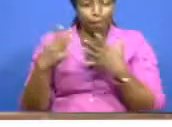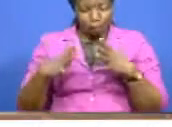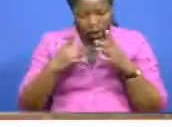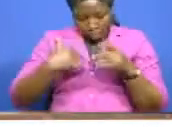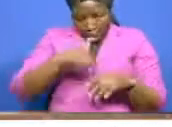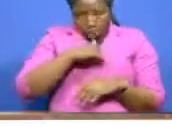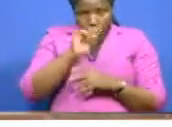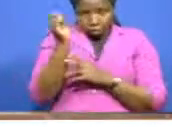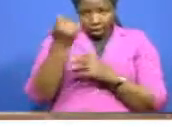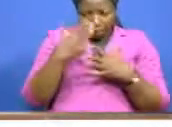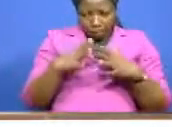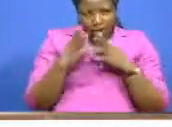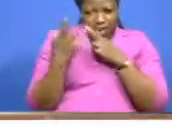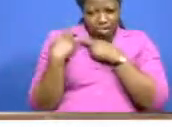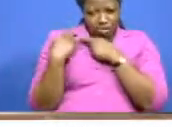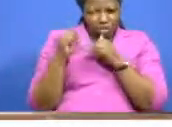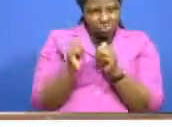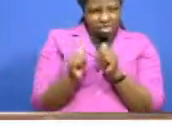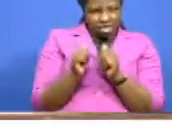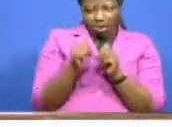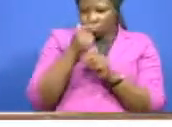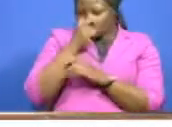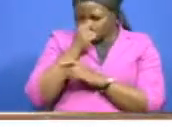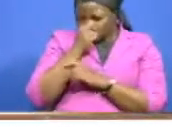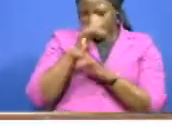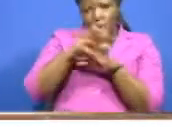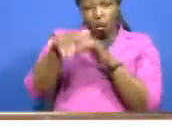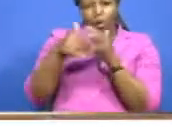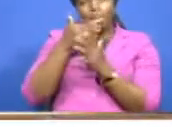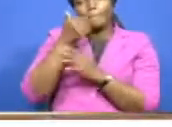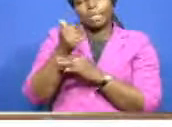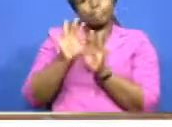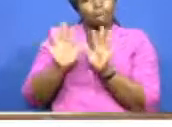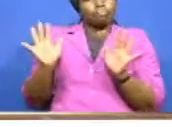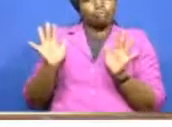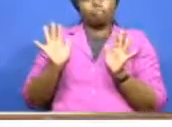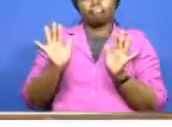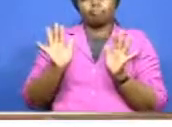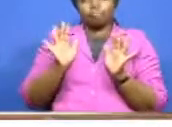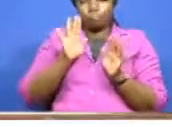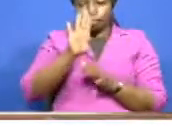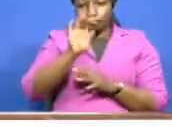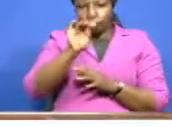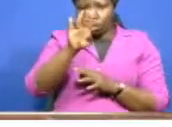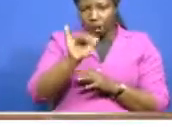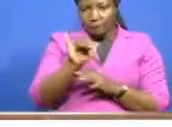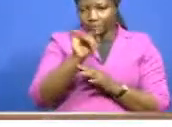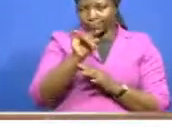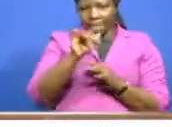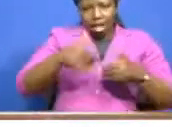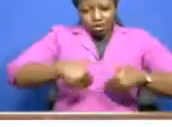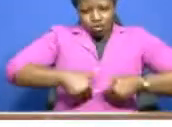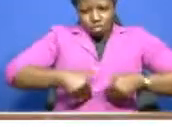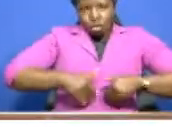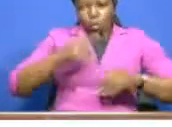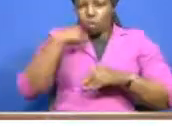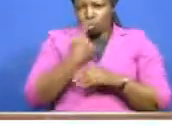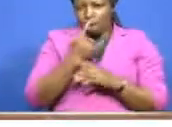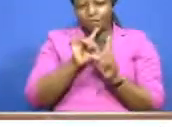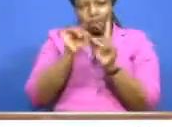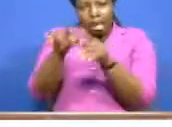tunawatakia kila laheri. Hatuna mengi tutakayosema. Na Bobi Wine pia tumemwona kijana ambaye pia amejitokeza katika